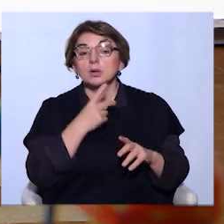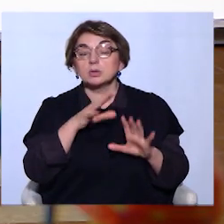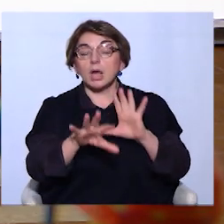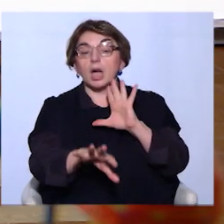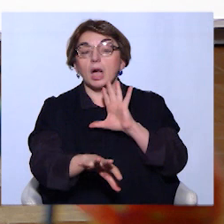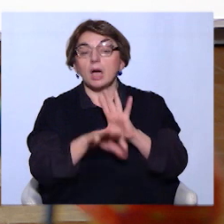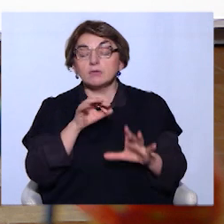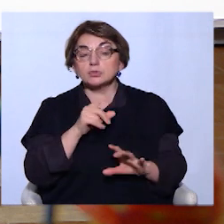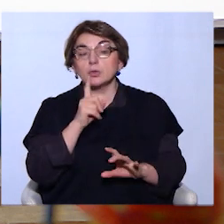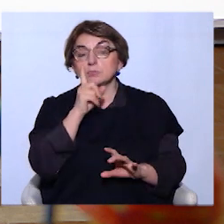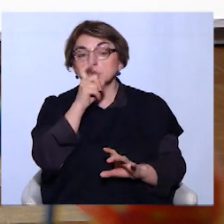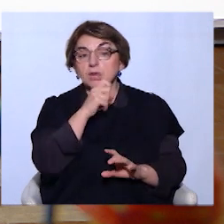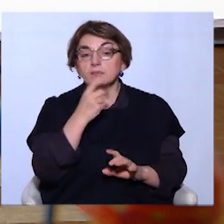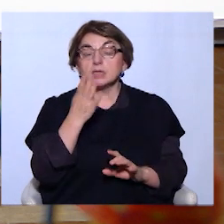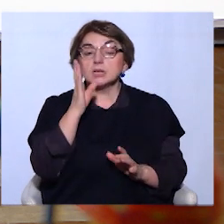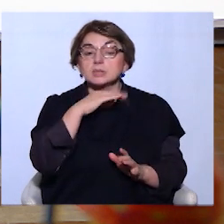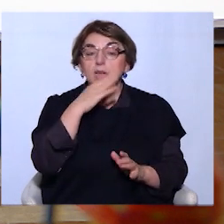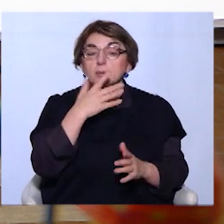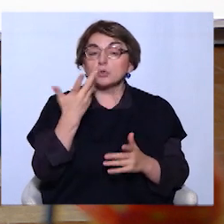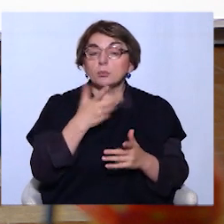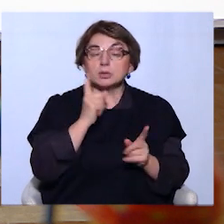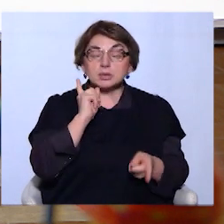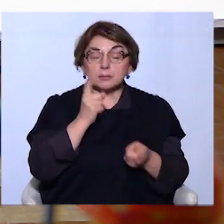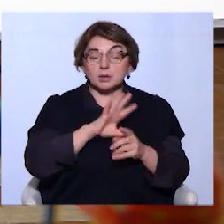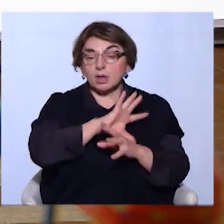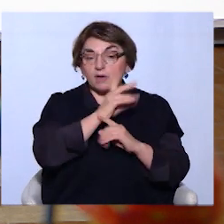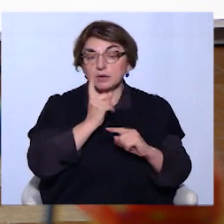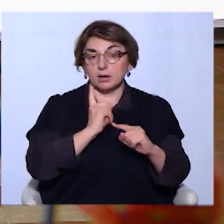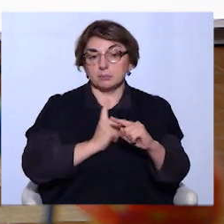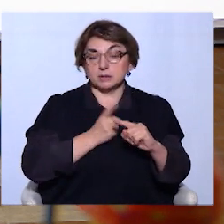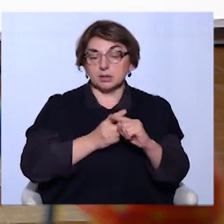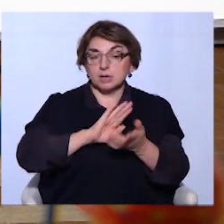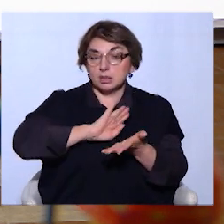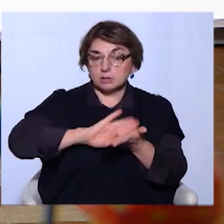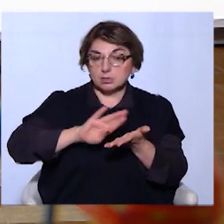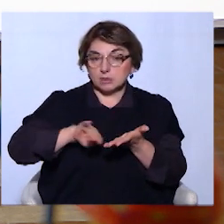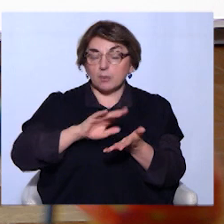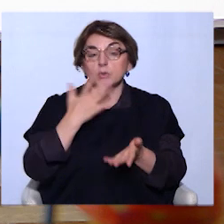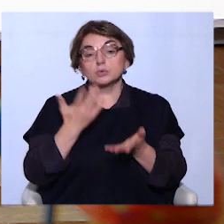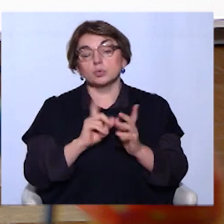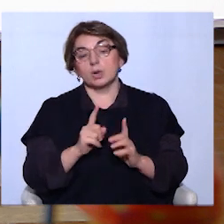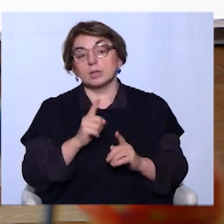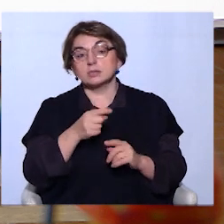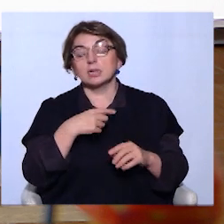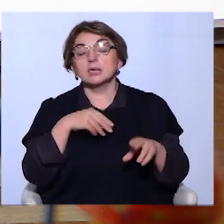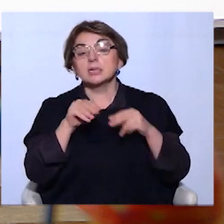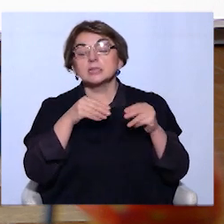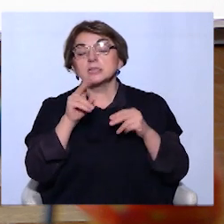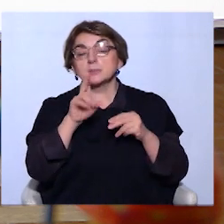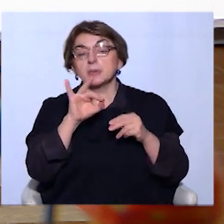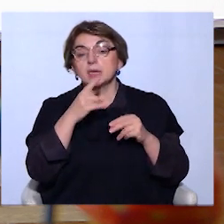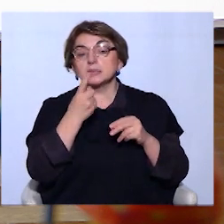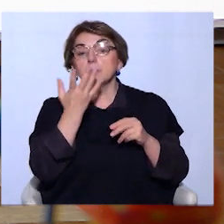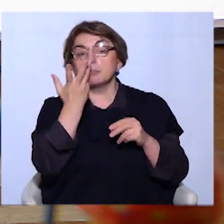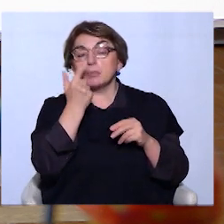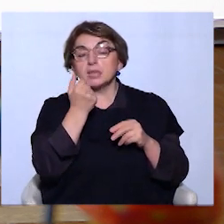გავარჩიო მჟავადან წყალბადს, ნამდვილად ყველა მეტალი გამოაძევებს თუ არა. ეს არის სპილენძი, ნახეთ,